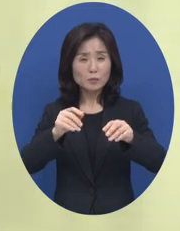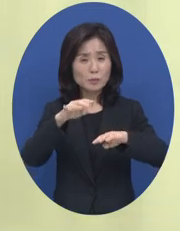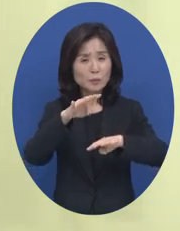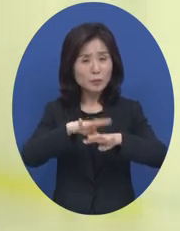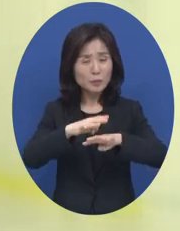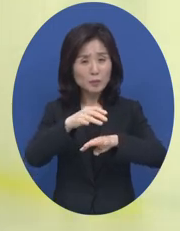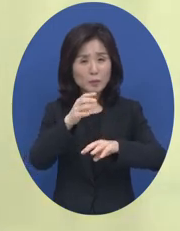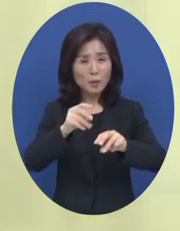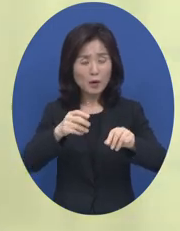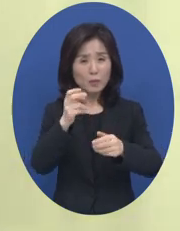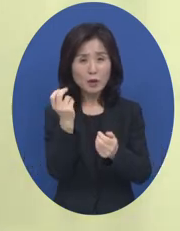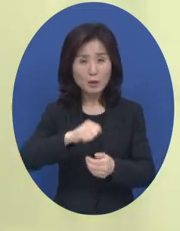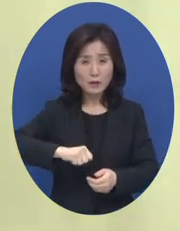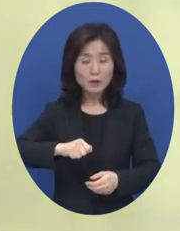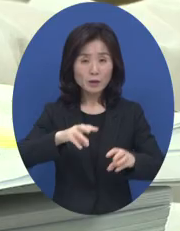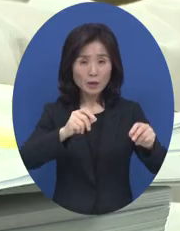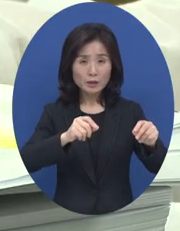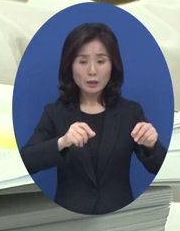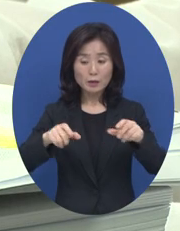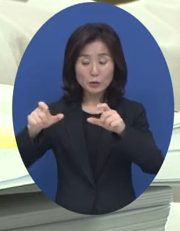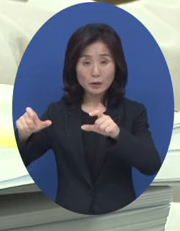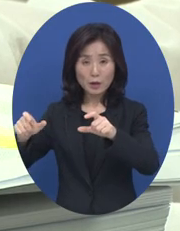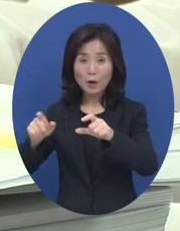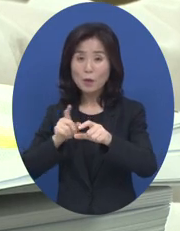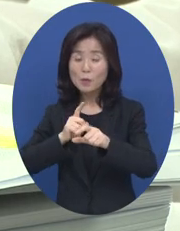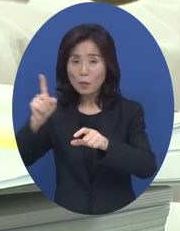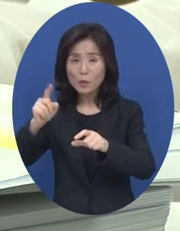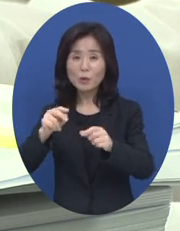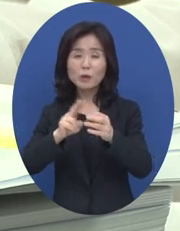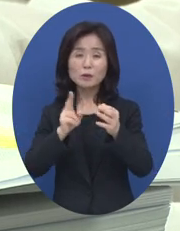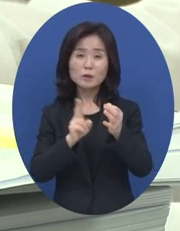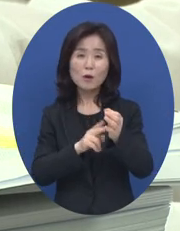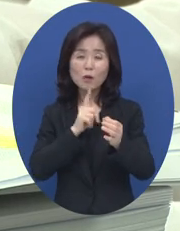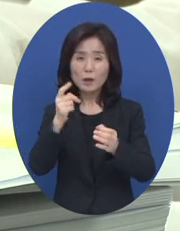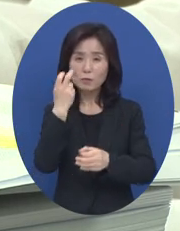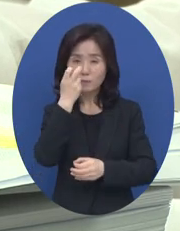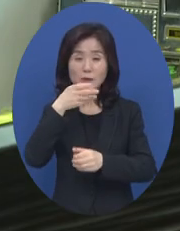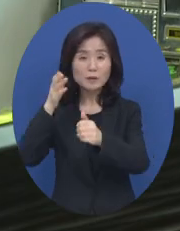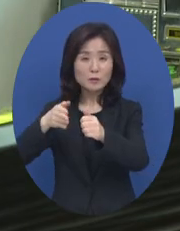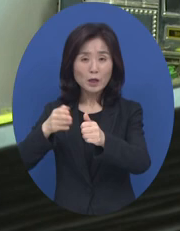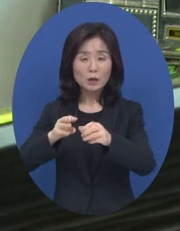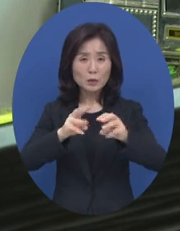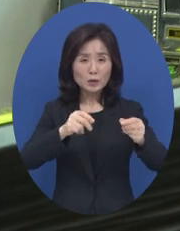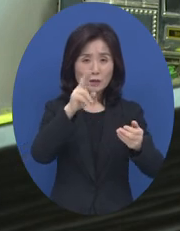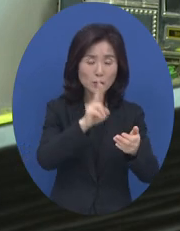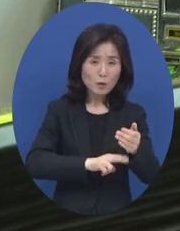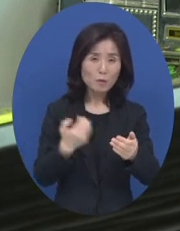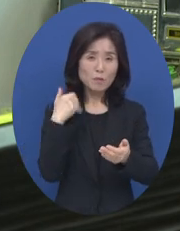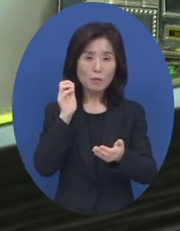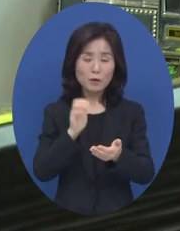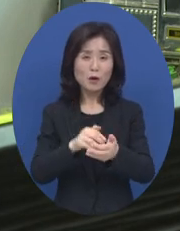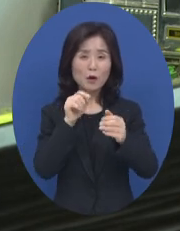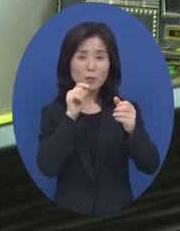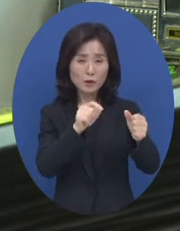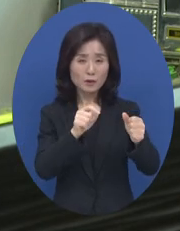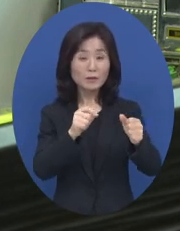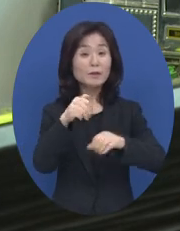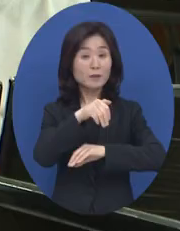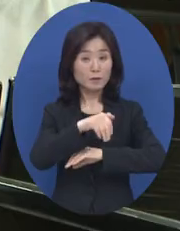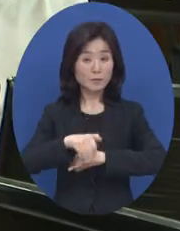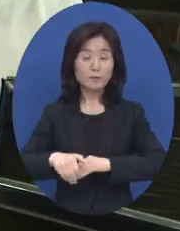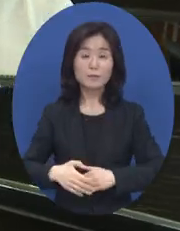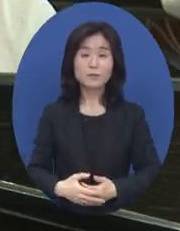동지를 관할 지자체에 통보 해 형 사고 벌이나 수다 의뢰하고 농지 차분 또는 원상복구 명령 등의 행정처분 할 계획